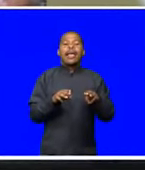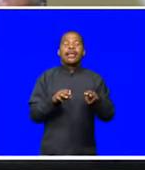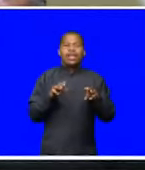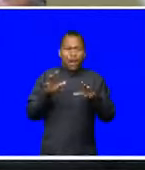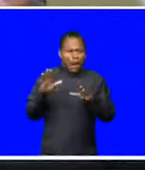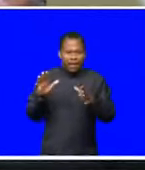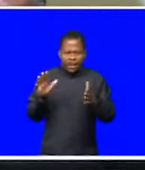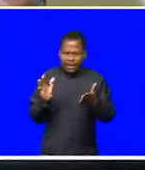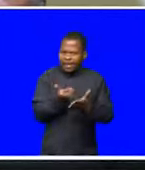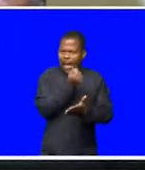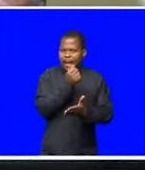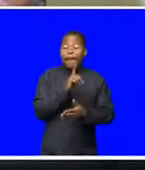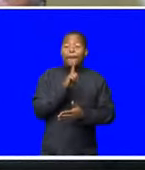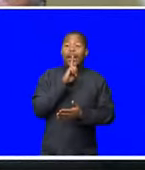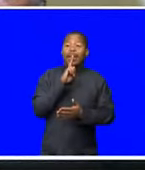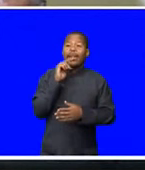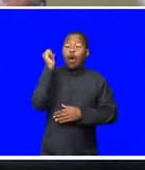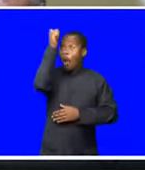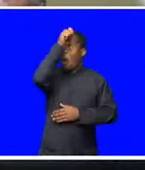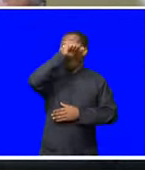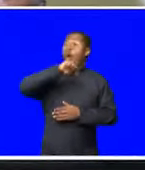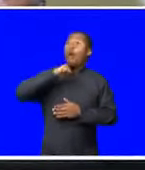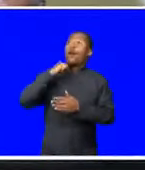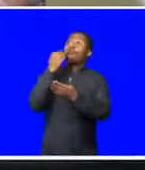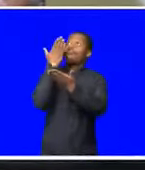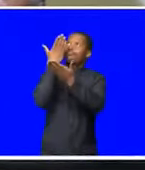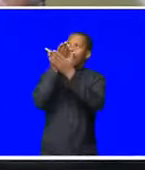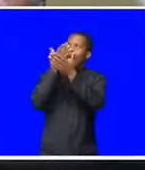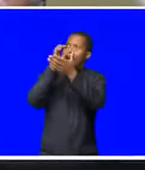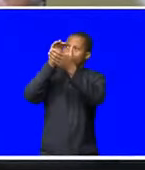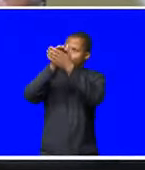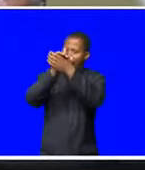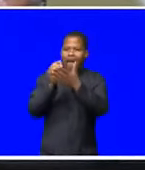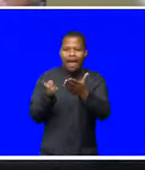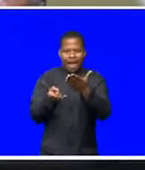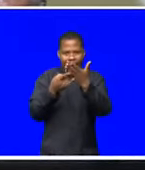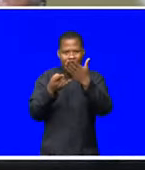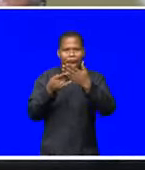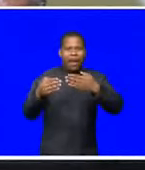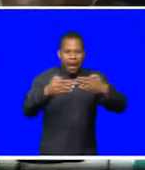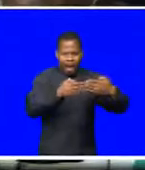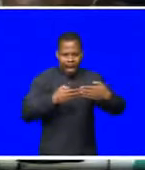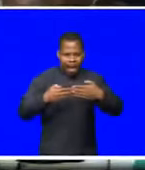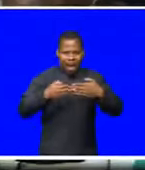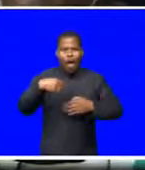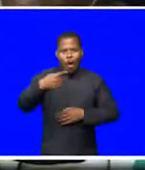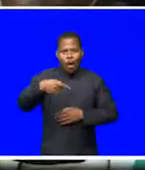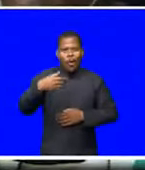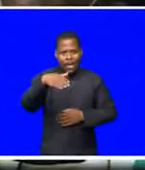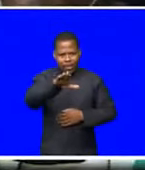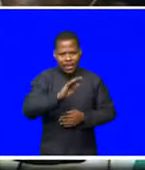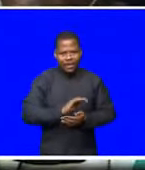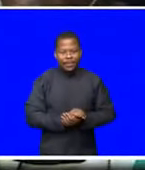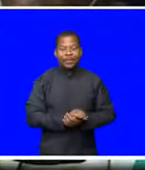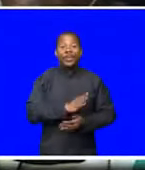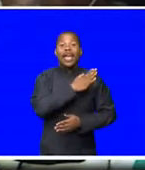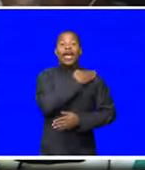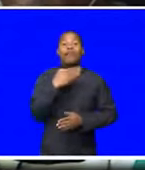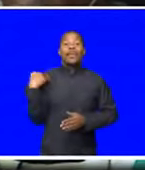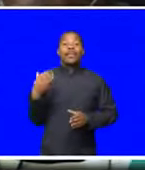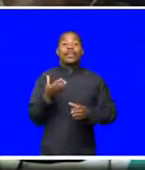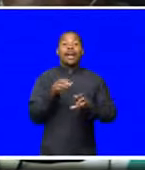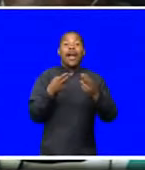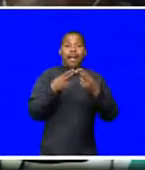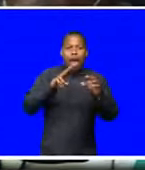siyakunqosa hlala nathi kule mihla kuhlwile indvuna yasekhaya umfana